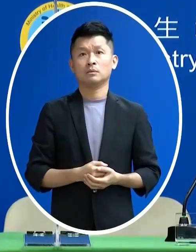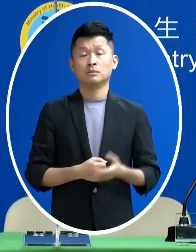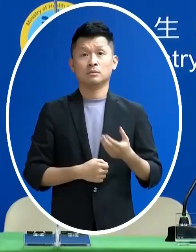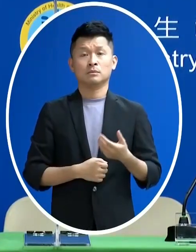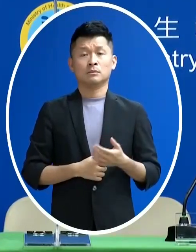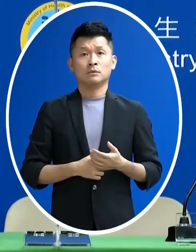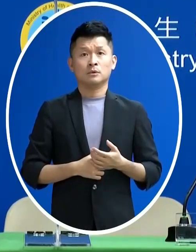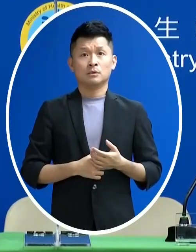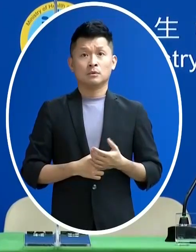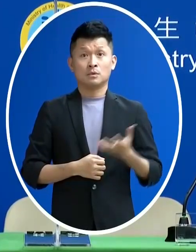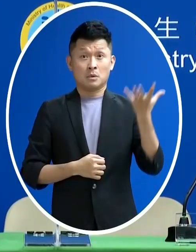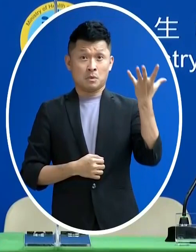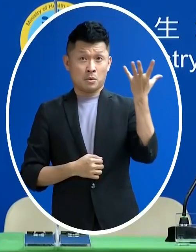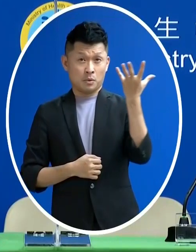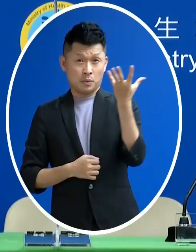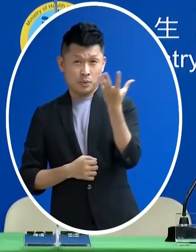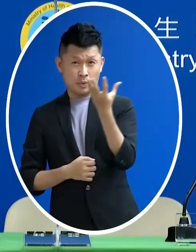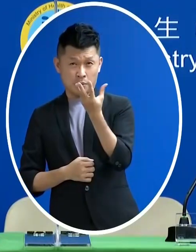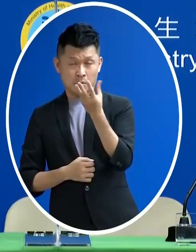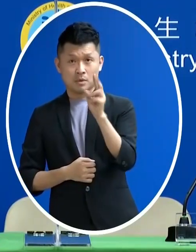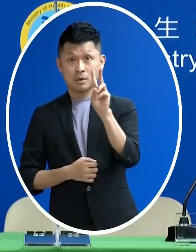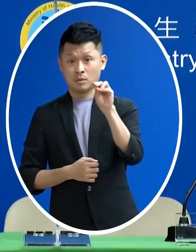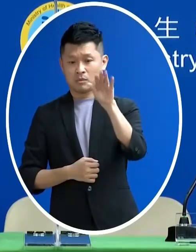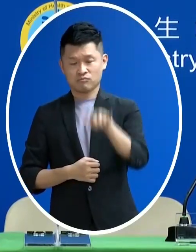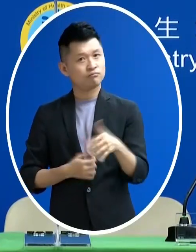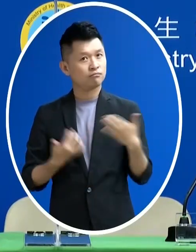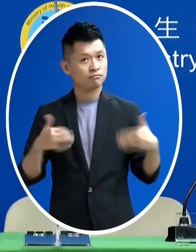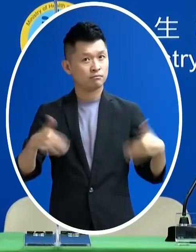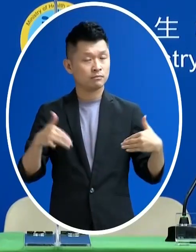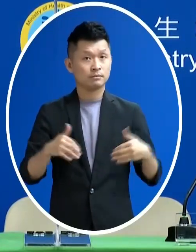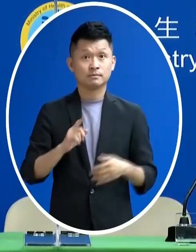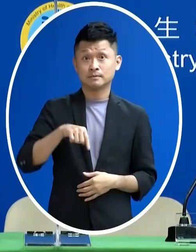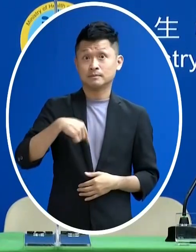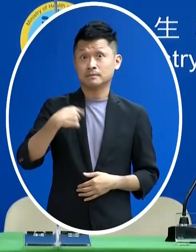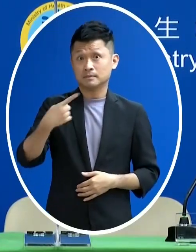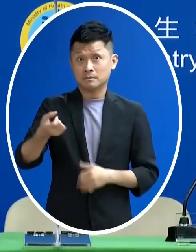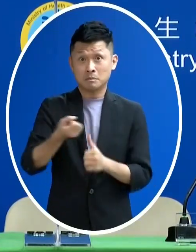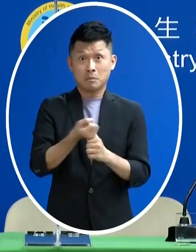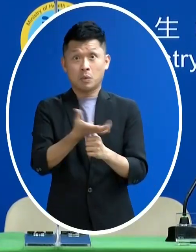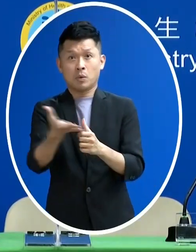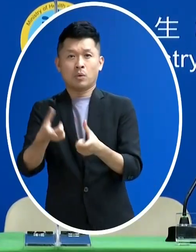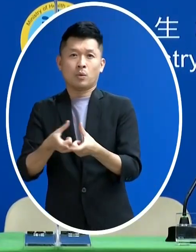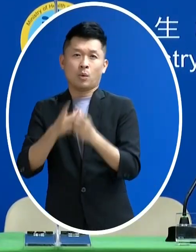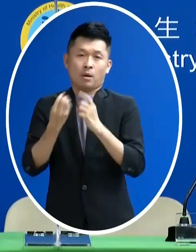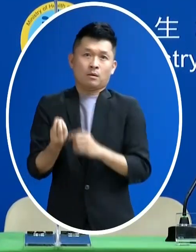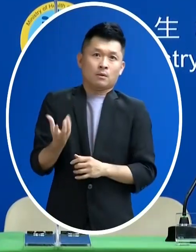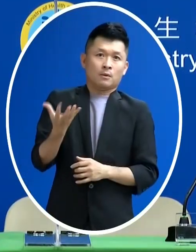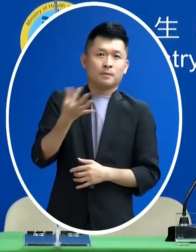低于这个明显的低于2万以下。那下一波的这个疫情也即将来到，所